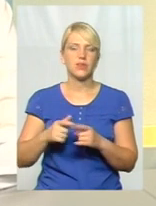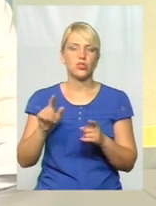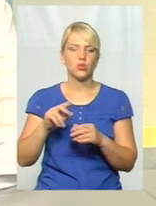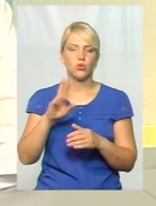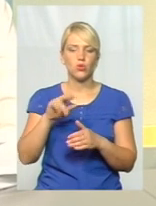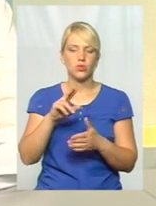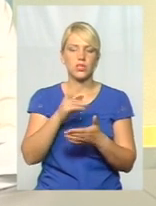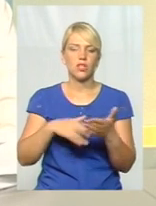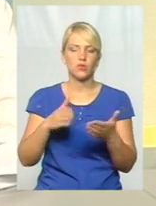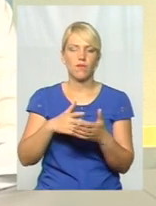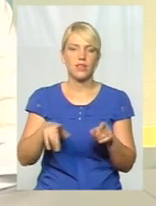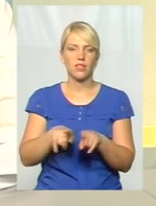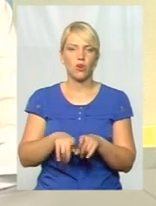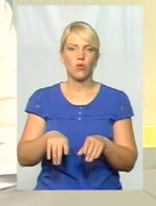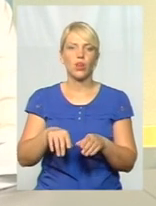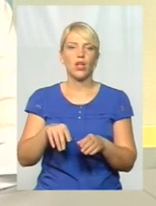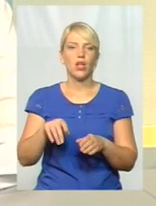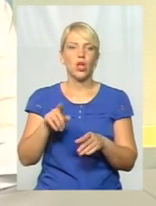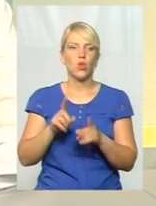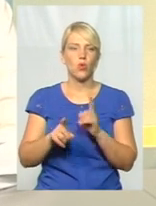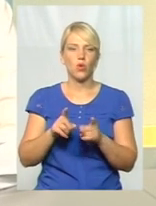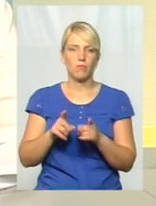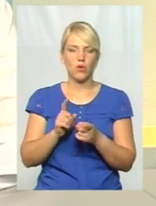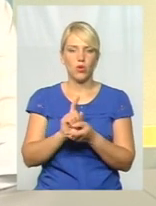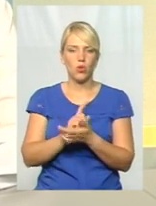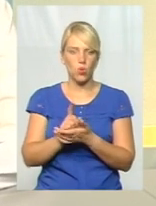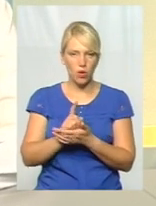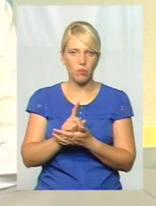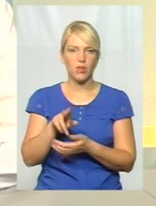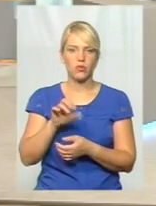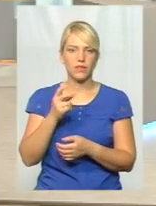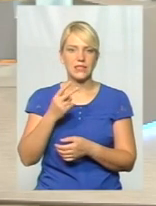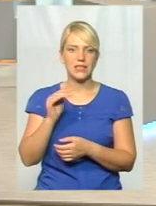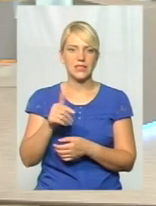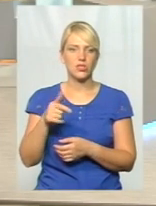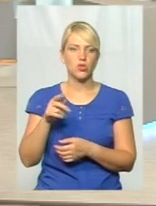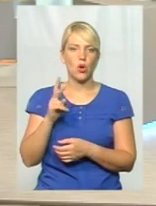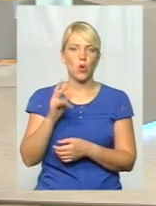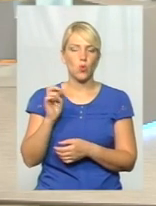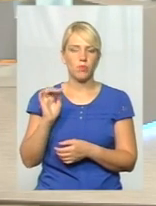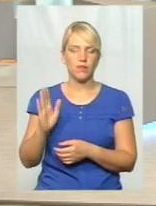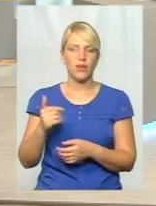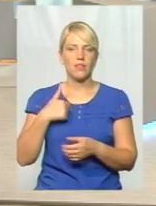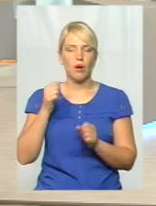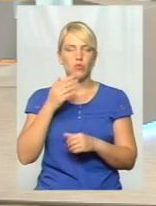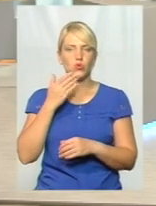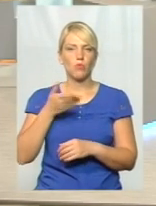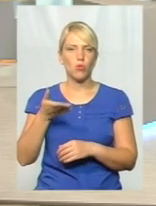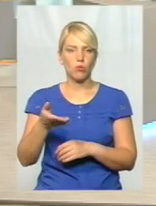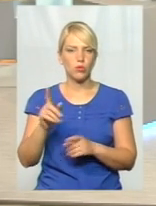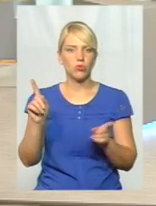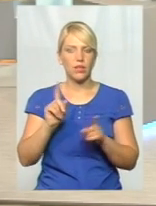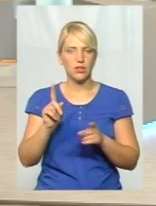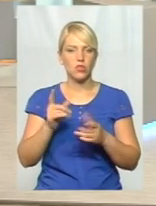скасування даної норми до 10 тисяч кубів. Пане Віталію, можливо, я можу прокоментувати те, що,